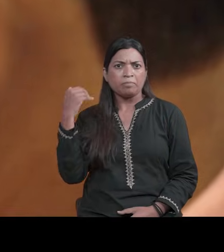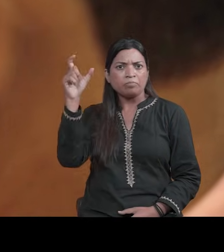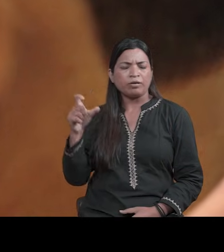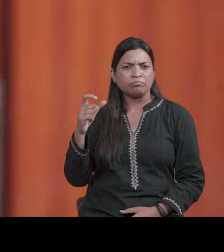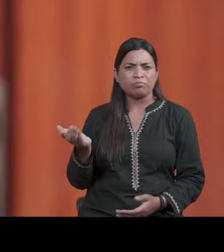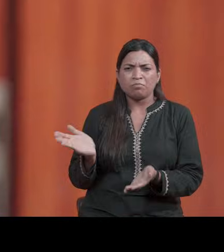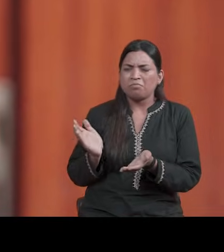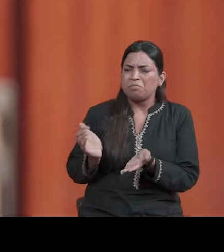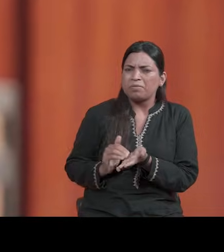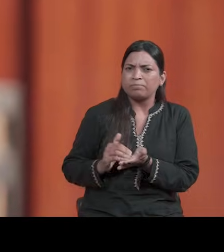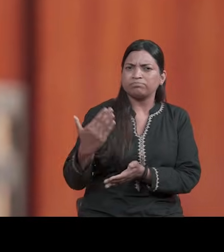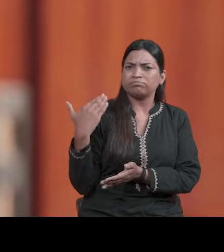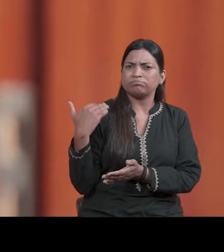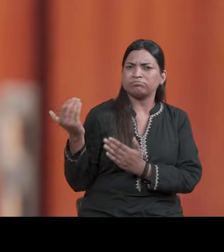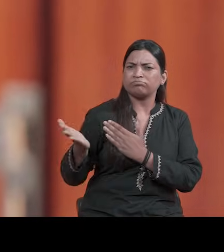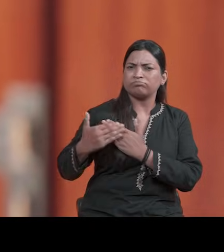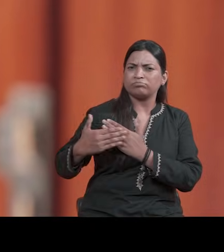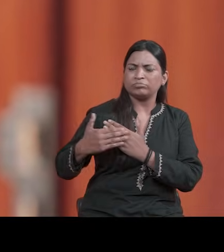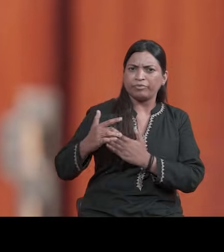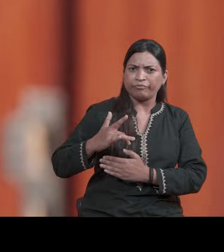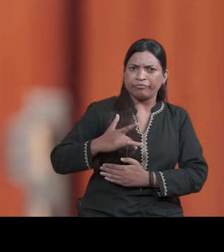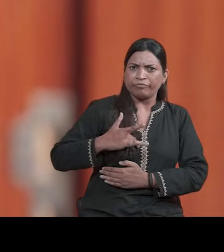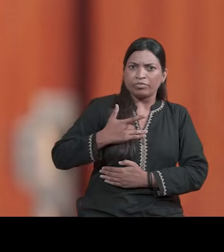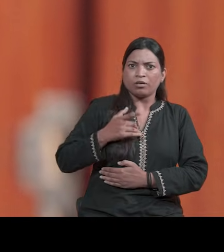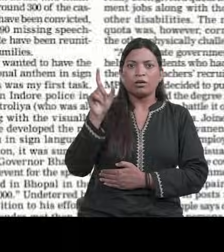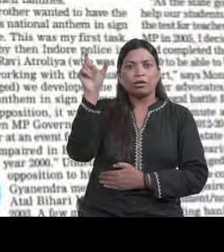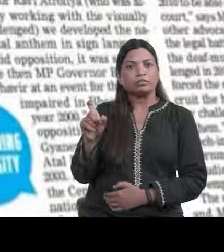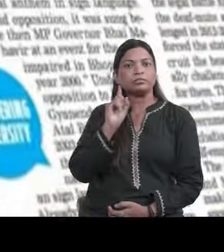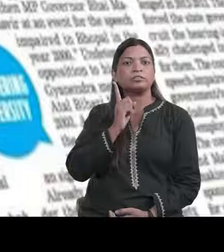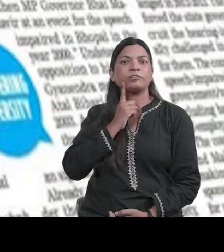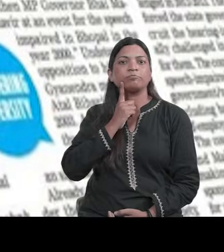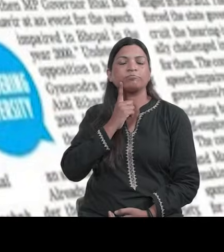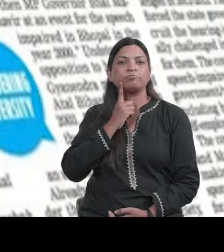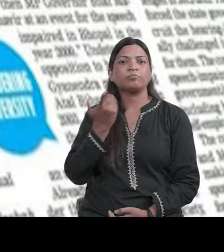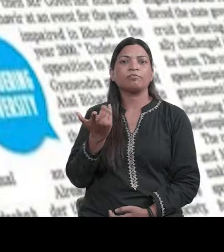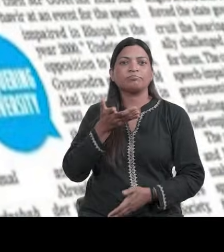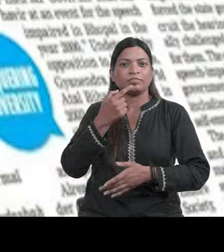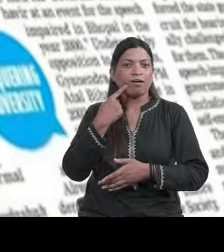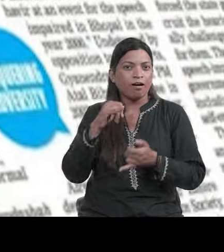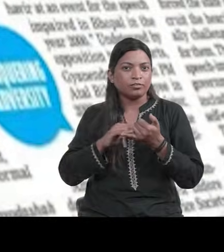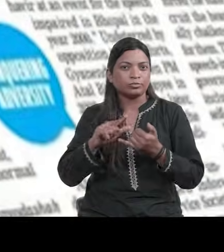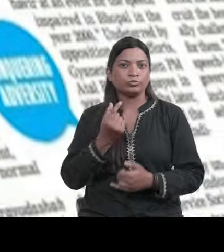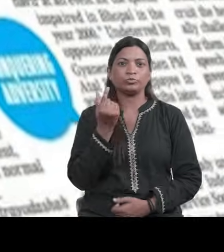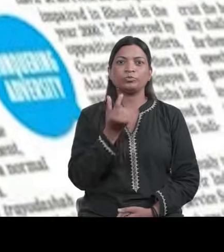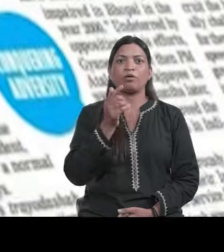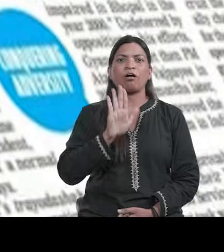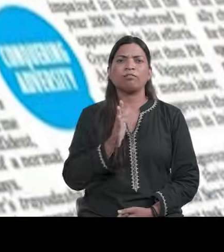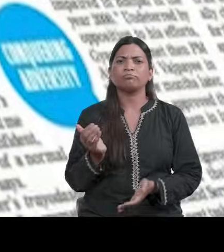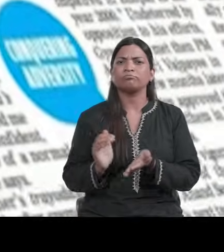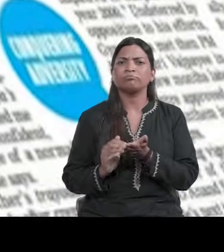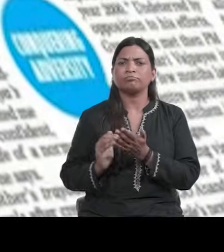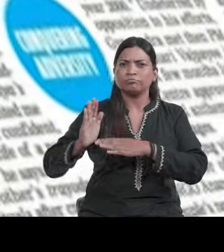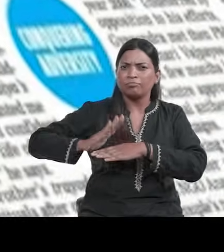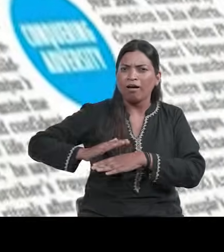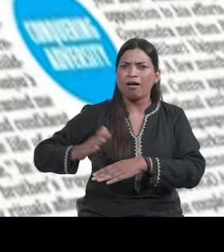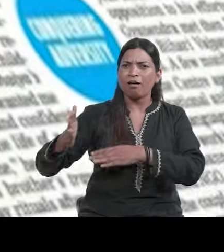क्योंकि मेरे जो भाई थे मूक बधिर थे, इशारों की भाषा में बात करते थे और छू छू कर बात करते थे। जैसे ही उनकी डेथ